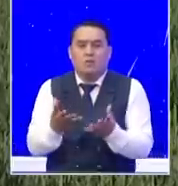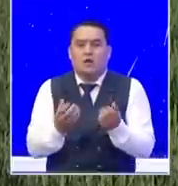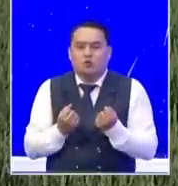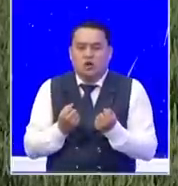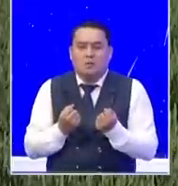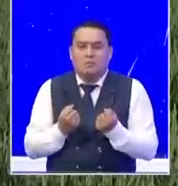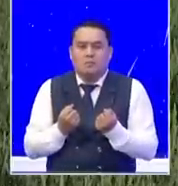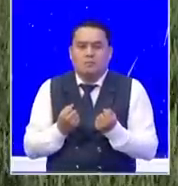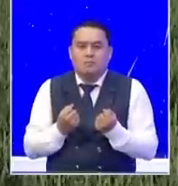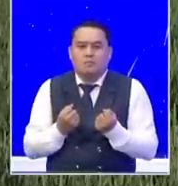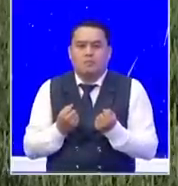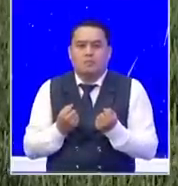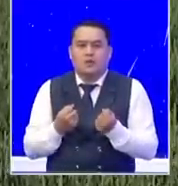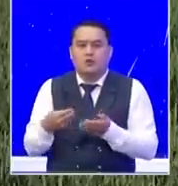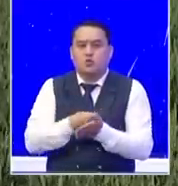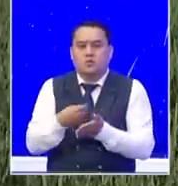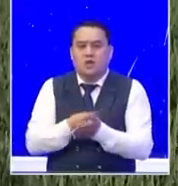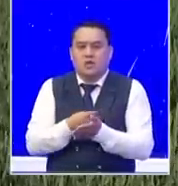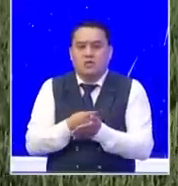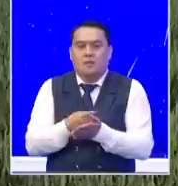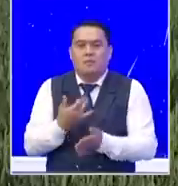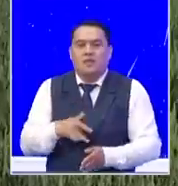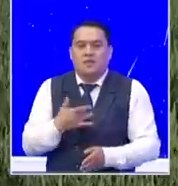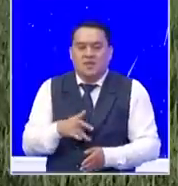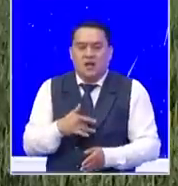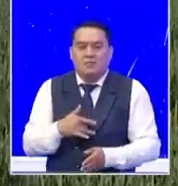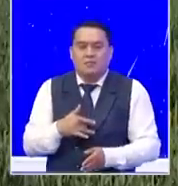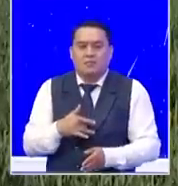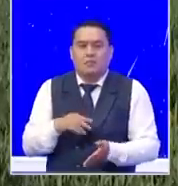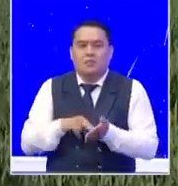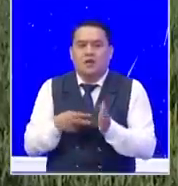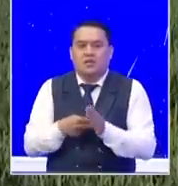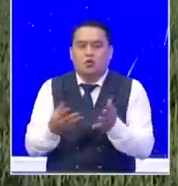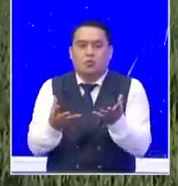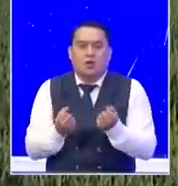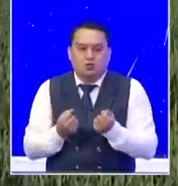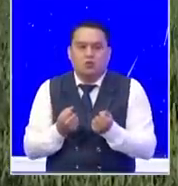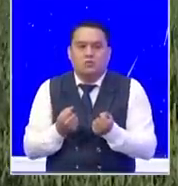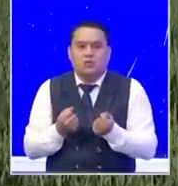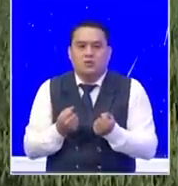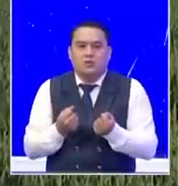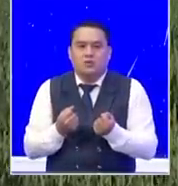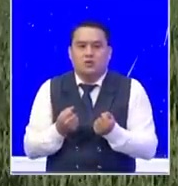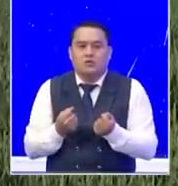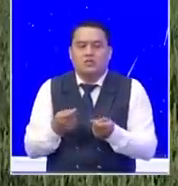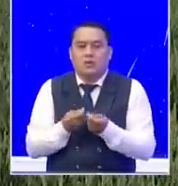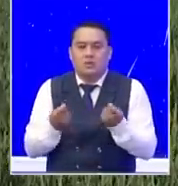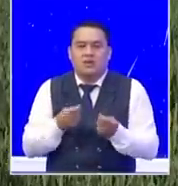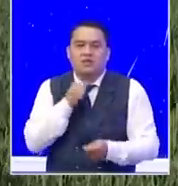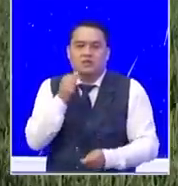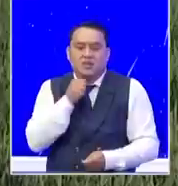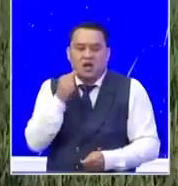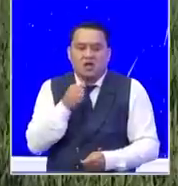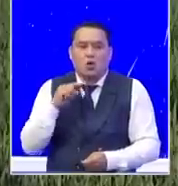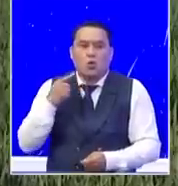получаем субсидии по минеральным удобрениям. Планируем получить субсидии за семена сахарной свеклы